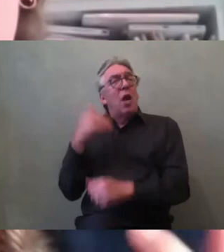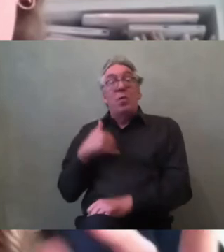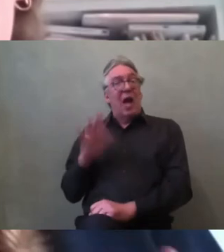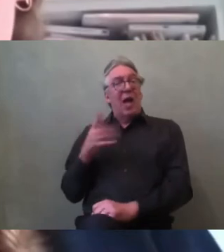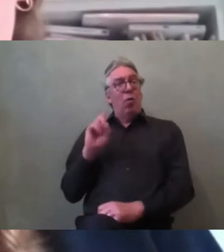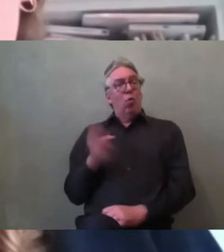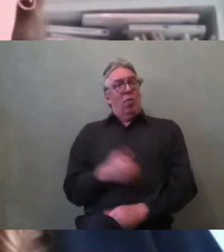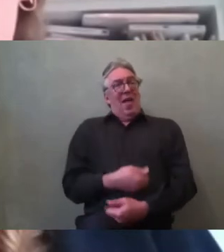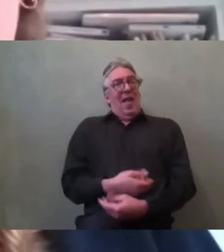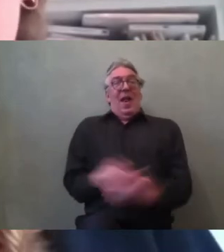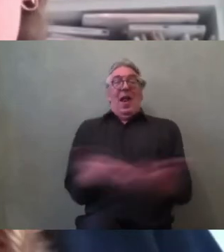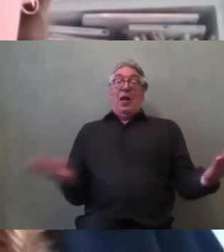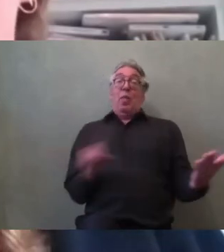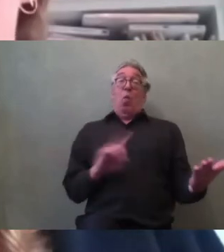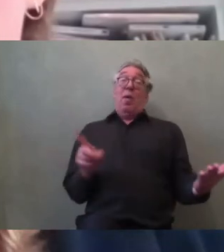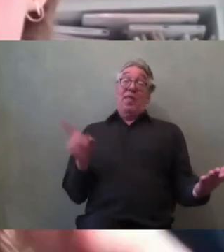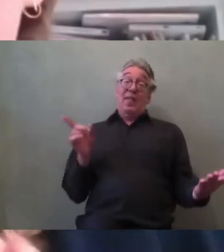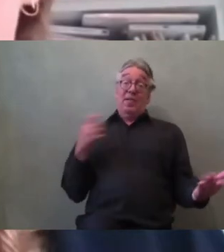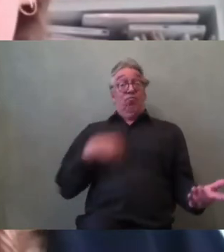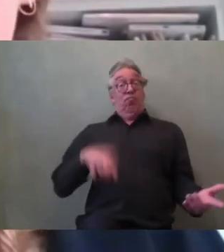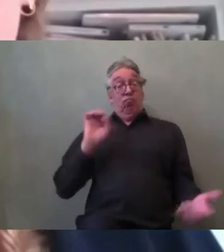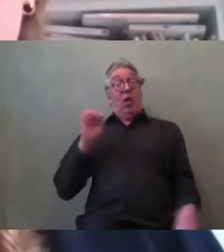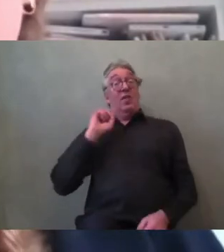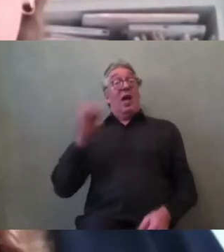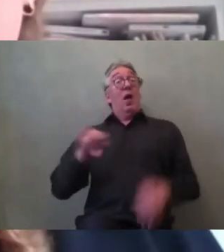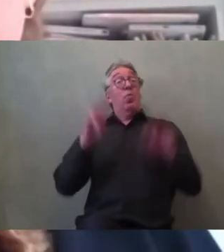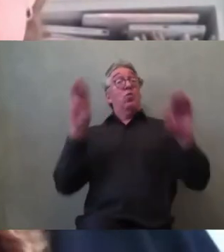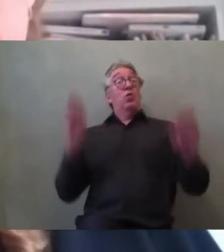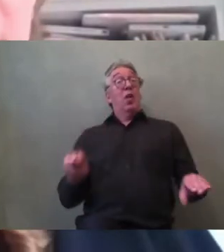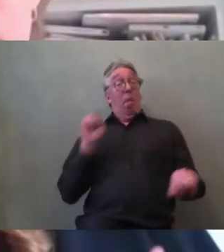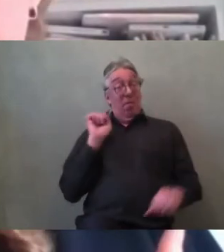moment naar het museum zou moeten kunnen gaan, om op dat moment ook